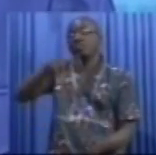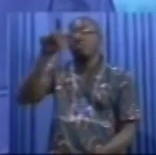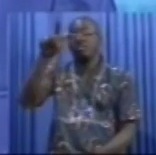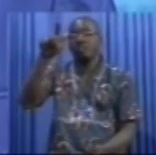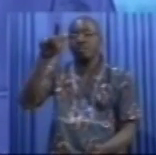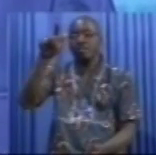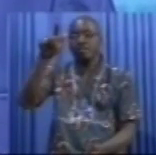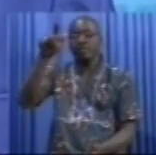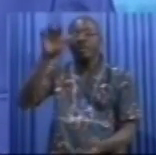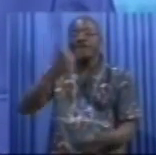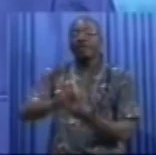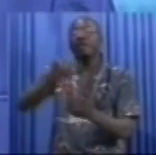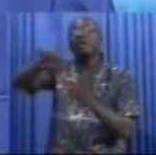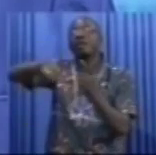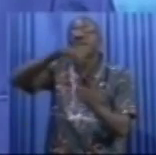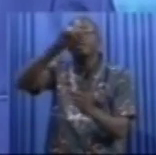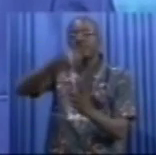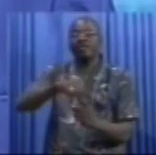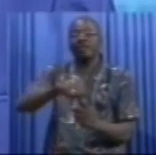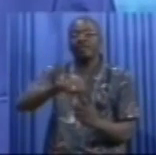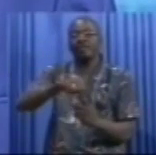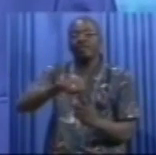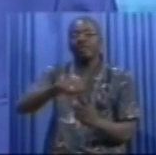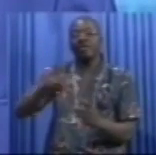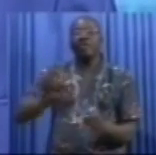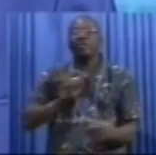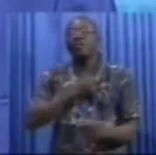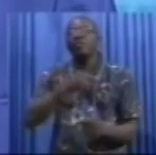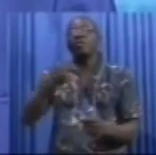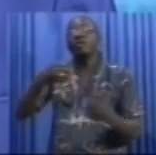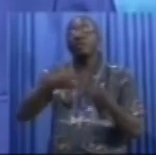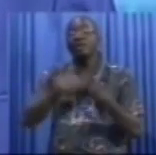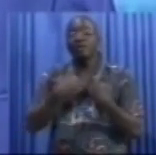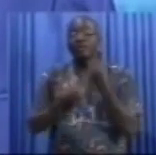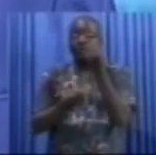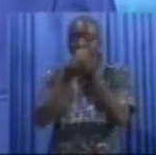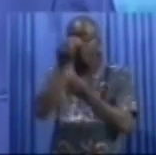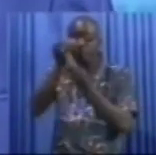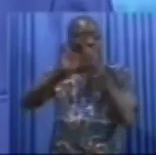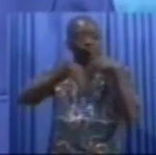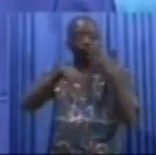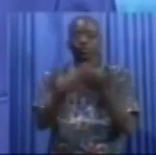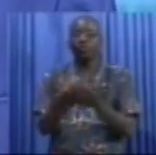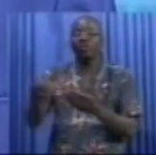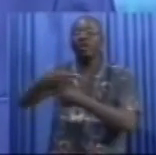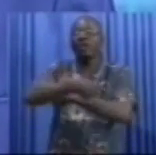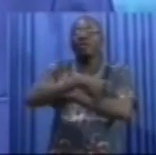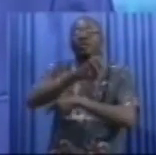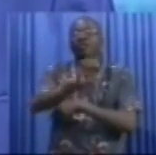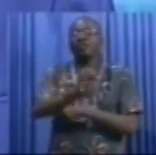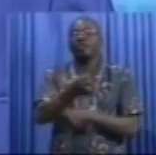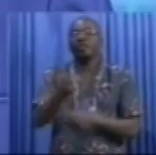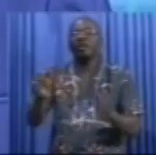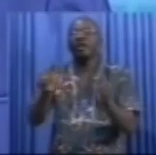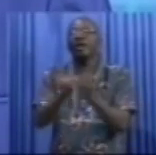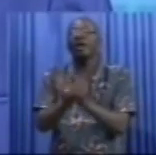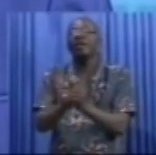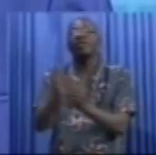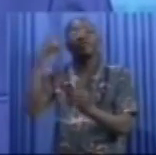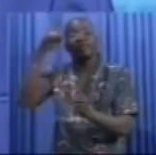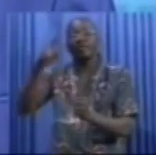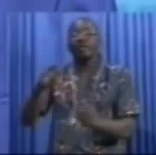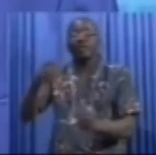Alors, cette situation, nous l'avons observée toute la journée et avec la réaction de leur